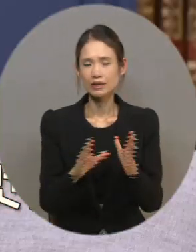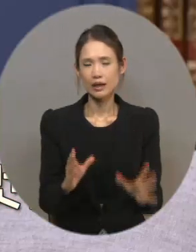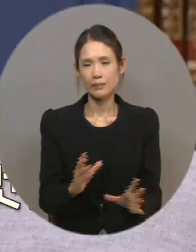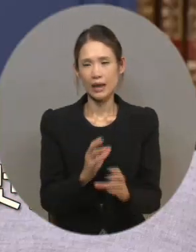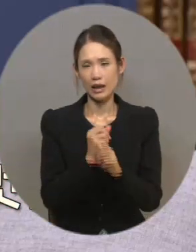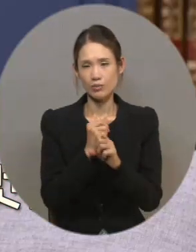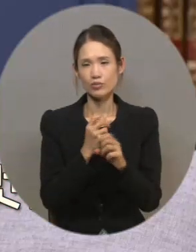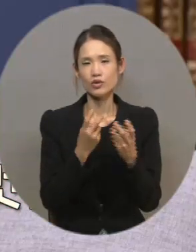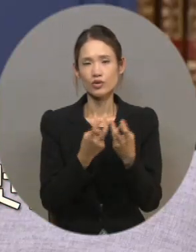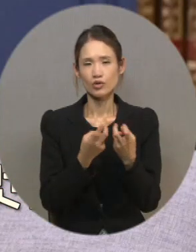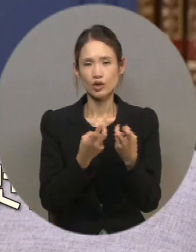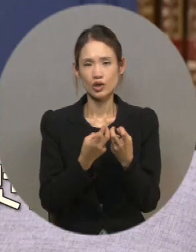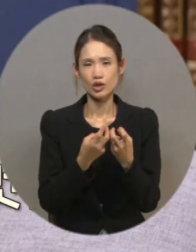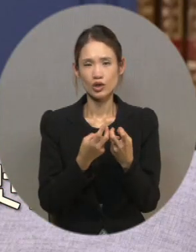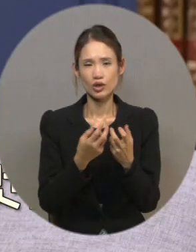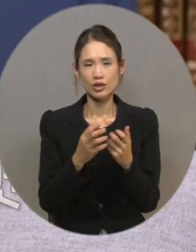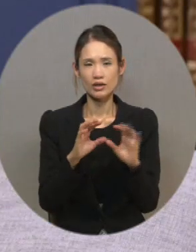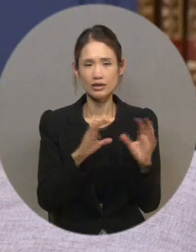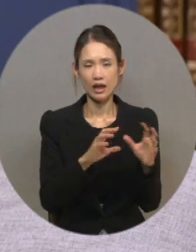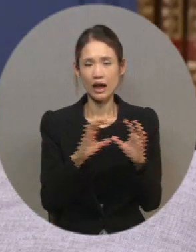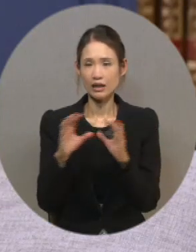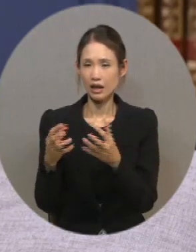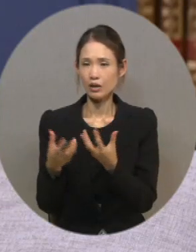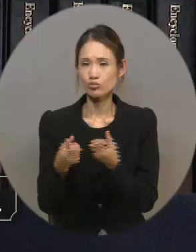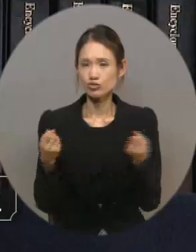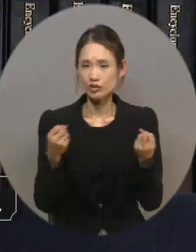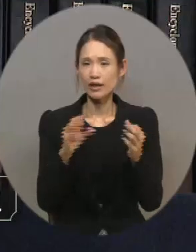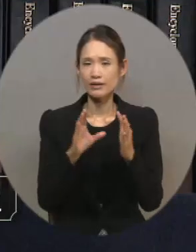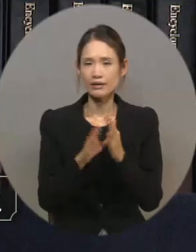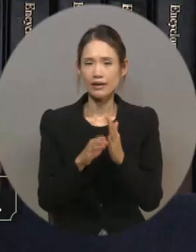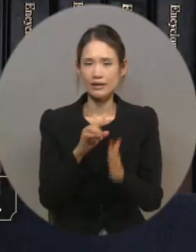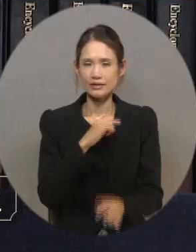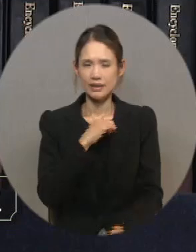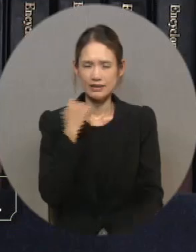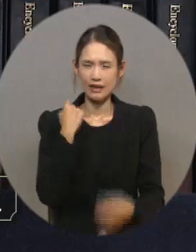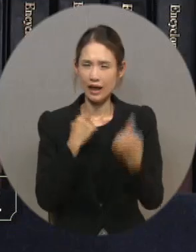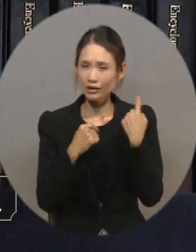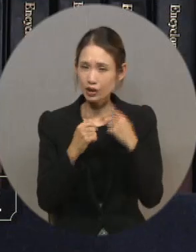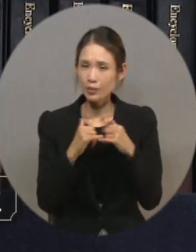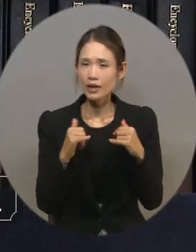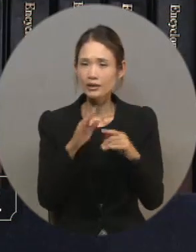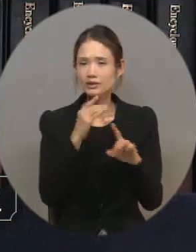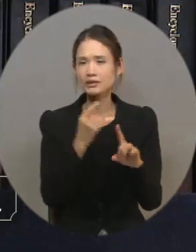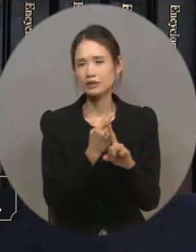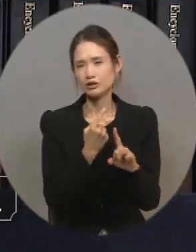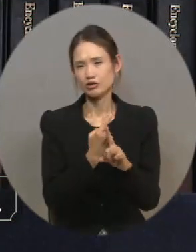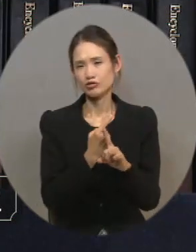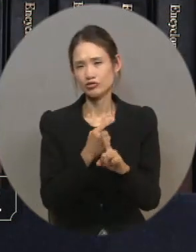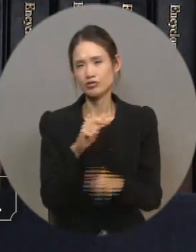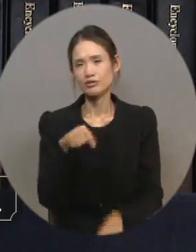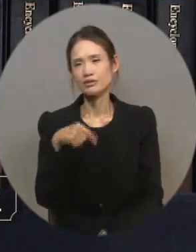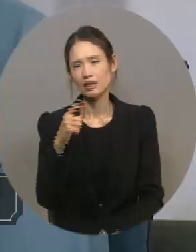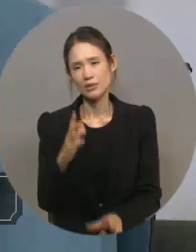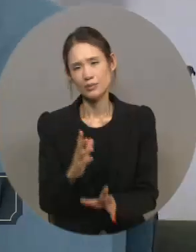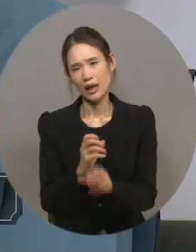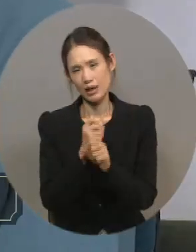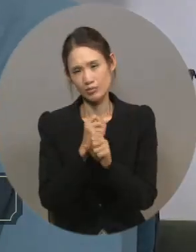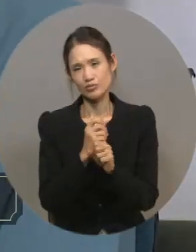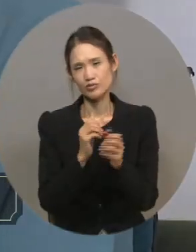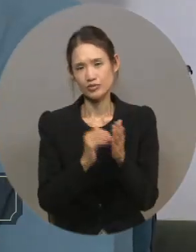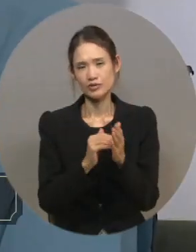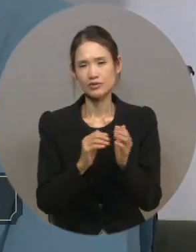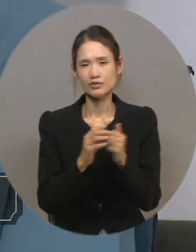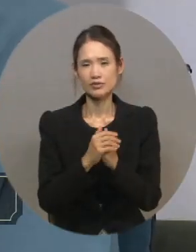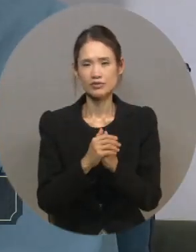마무리하느냐? 그거는 분단 시대에 가장 상처받은 사람들을 치유해야지 그게 마무리가 되거든요. 그러니까